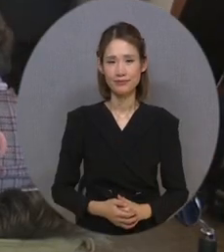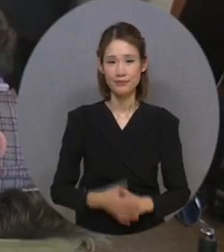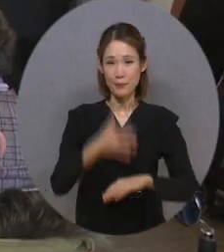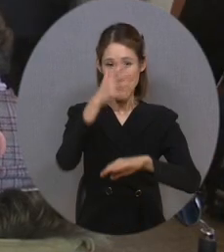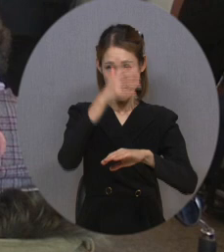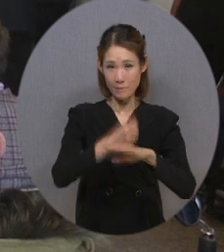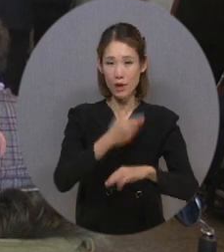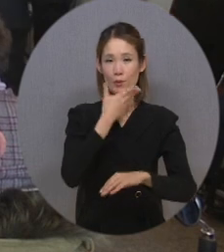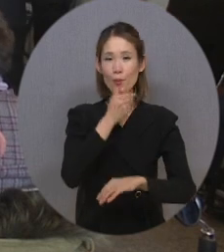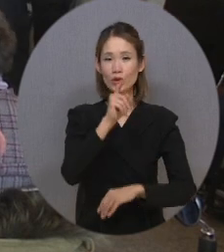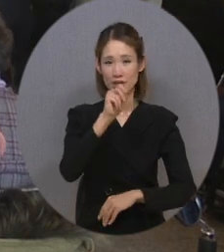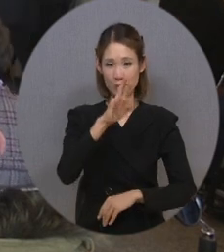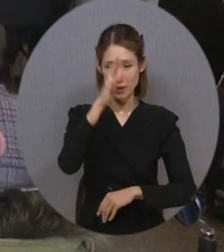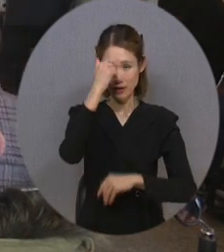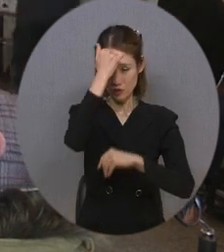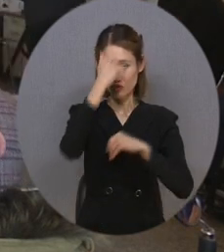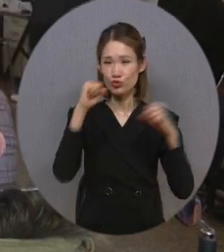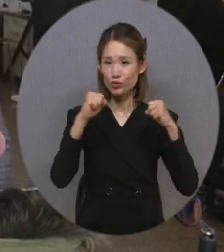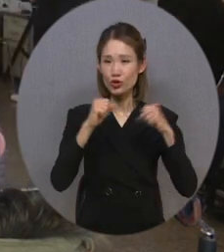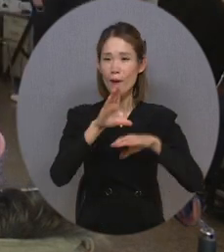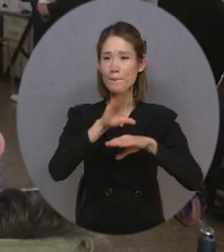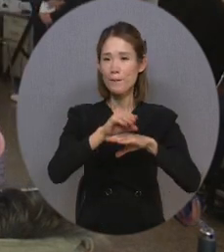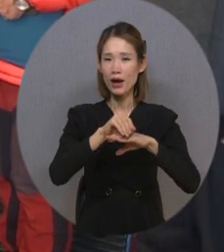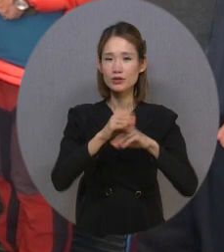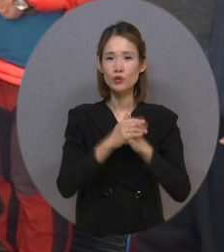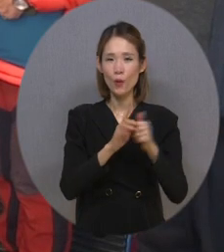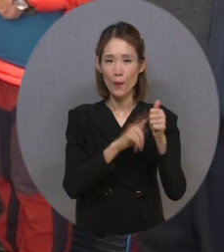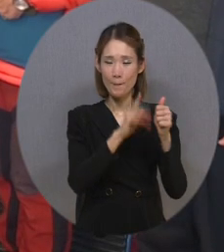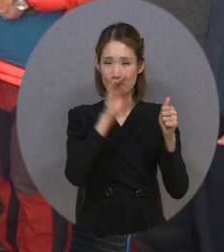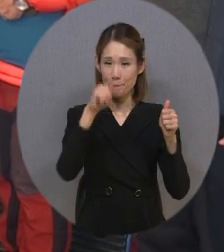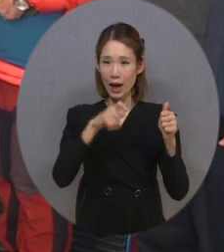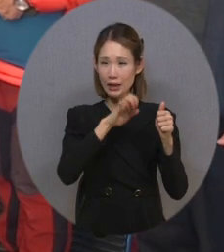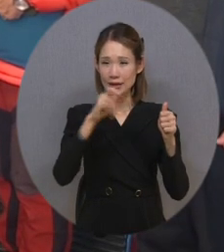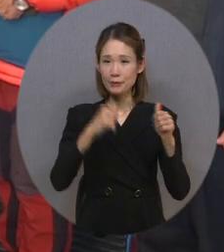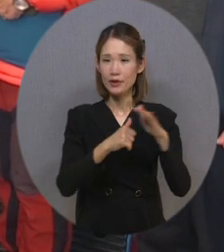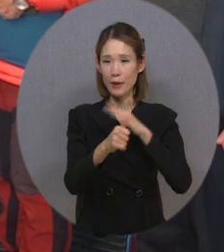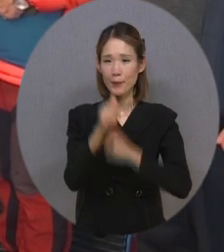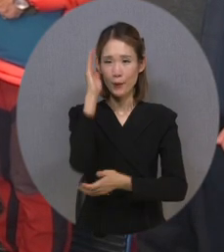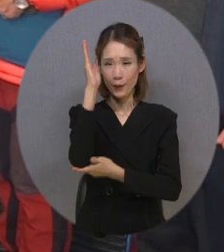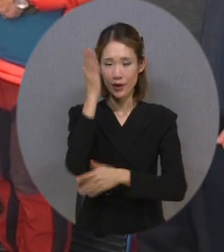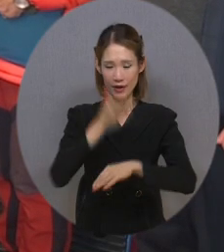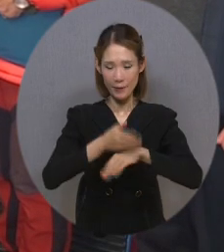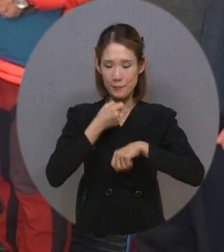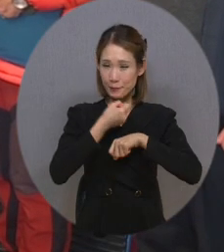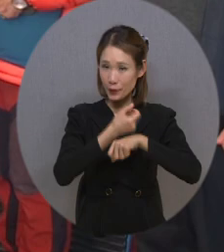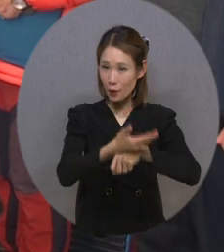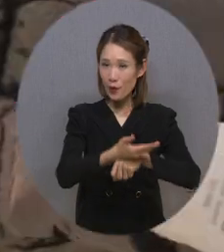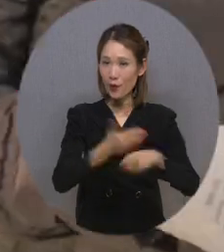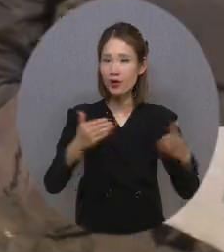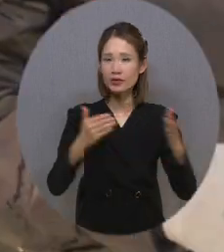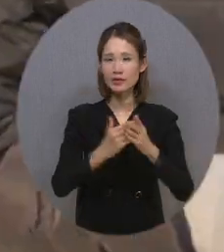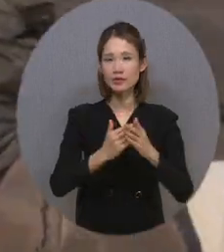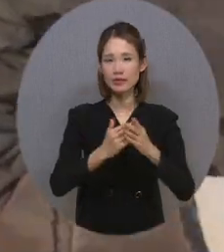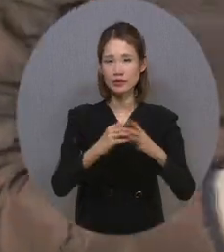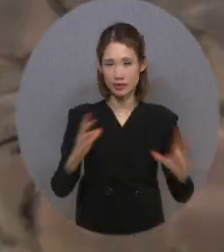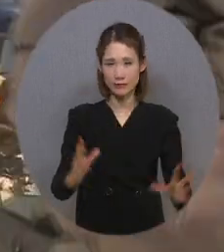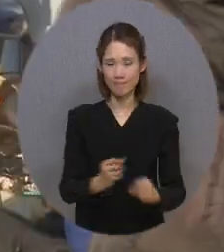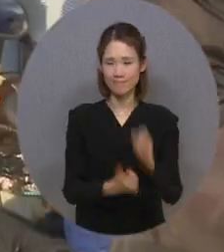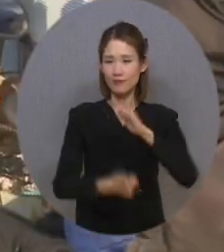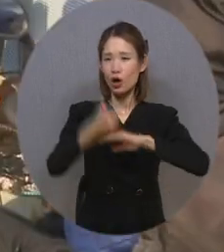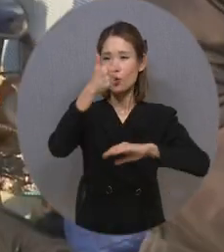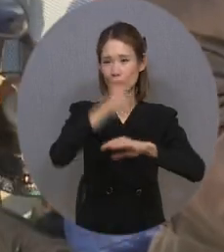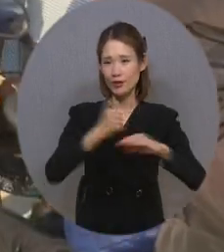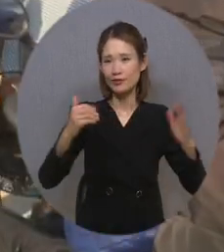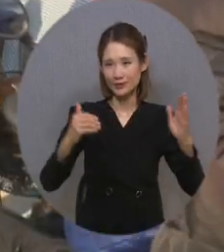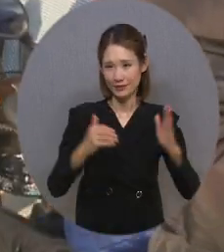끝으로 복지TV 충북방송 박기범 대표의 감사 인사로 복지TV 충북방송 이전 개국식 행사를 성황리에